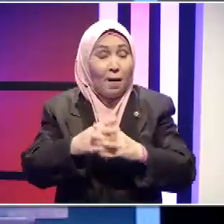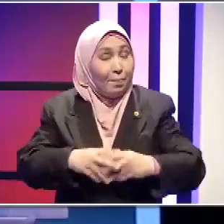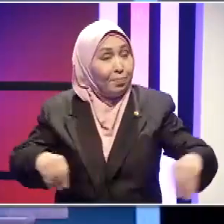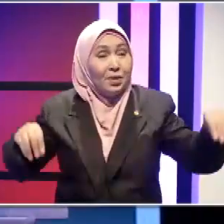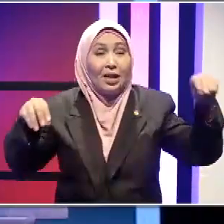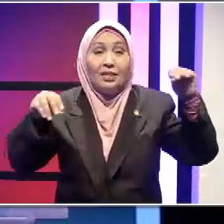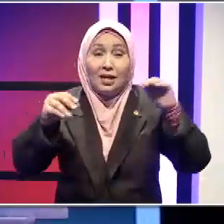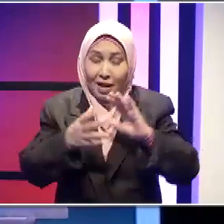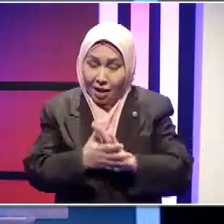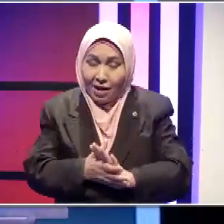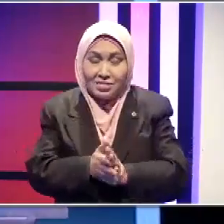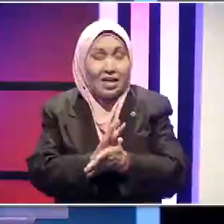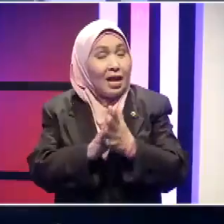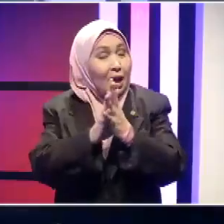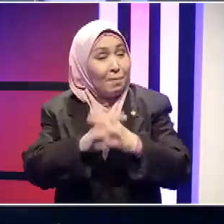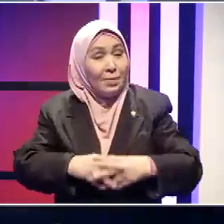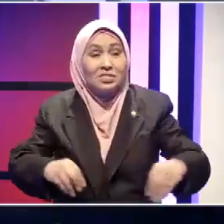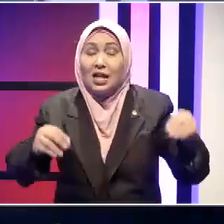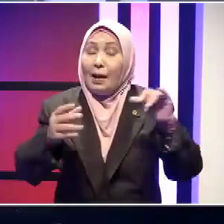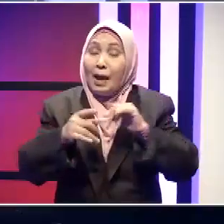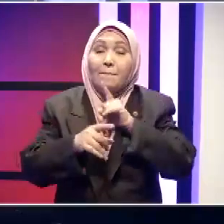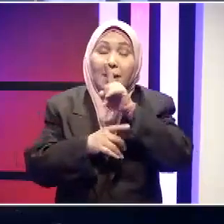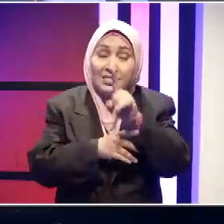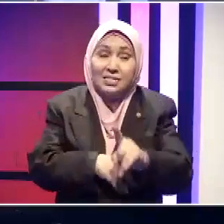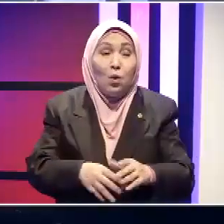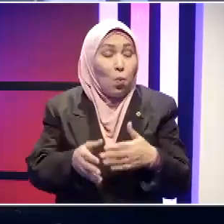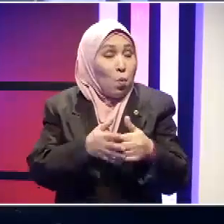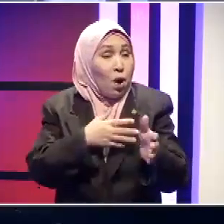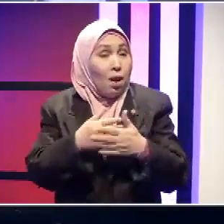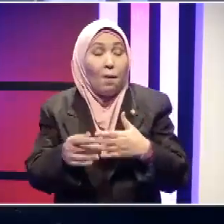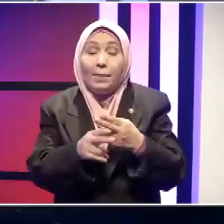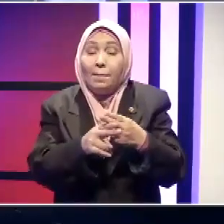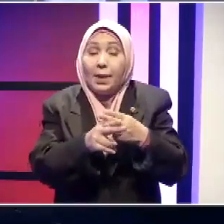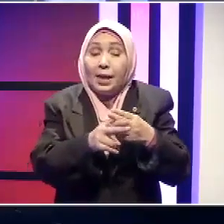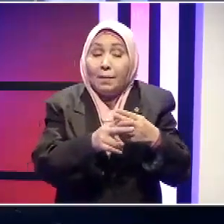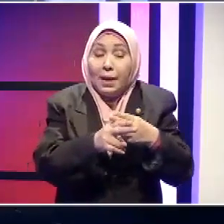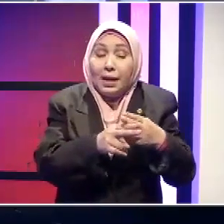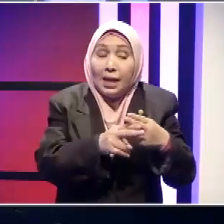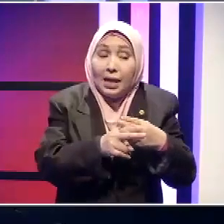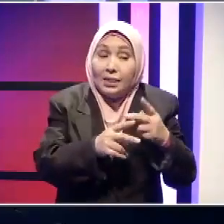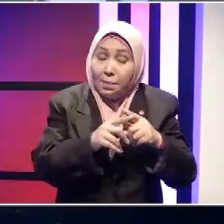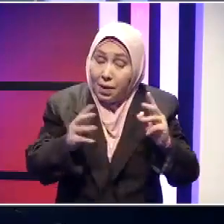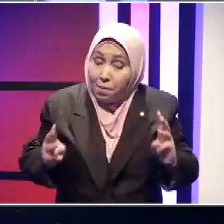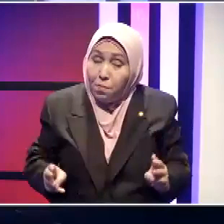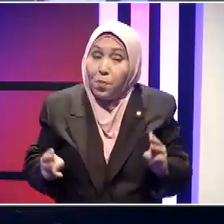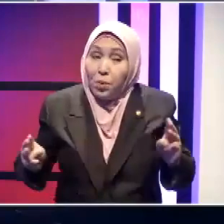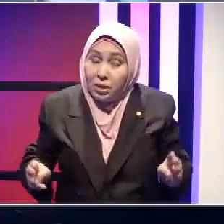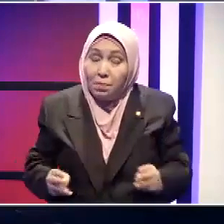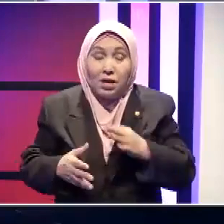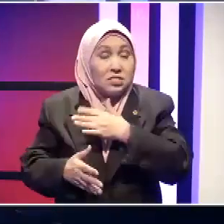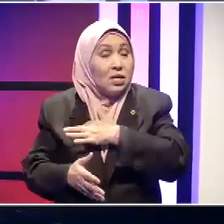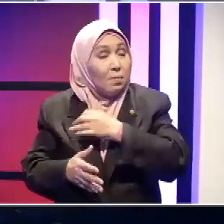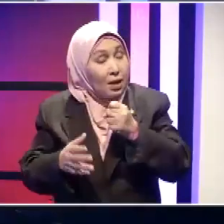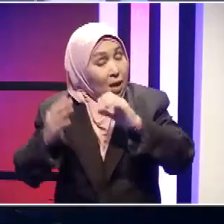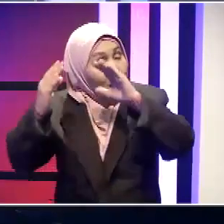pantas semakin panggung khasnya dan Yang pastinya hilang walaupun pendek-pendek tetapi ianya adalah motivasi keimanan